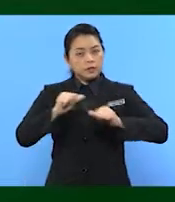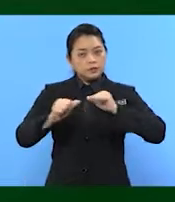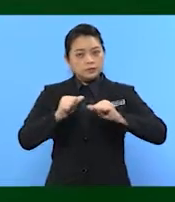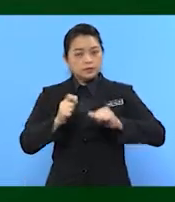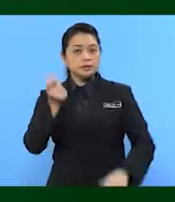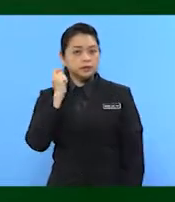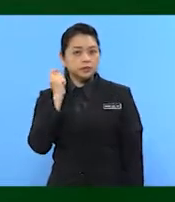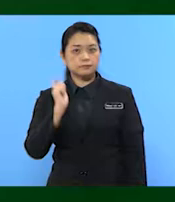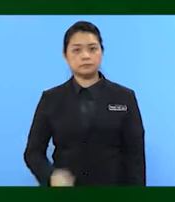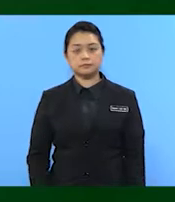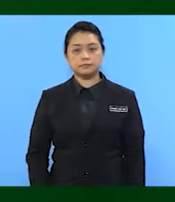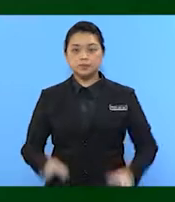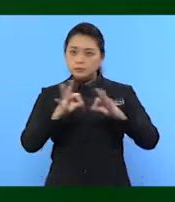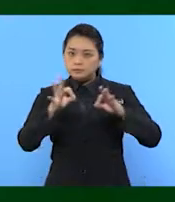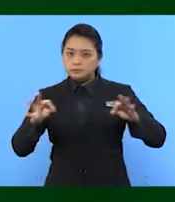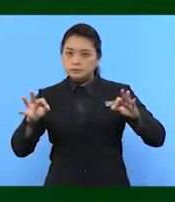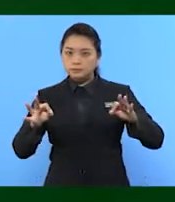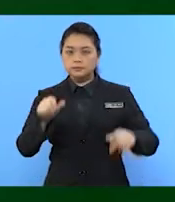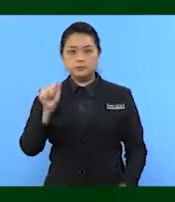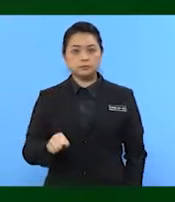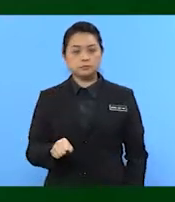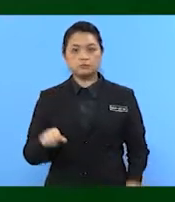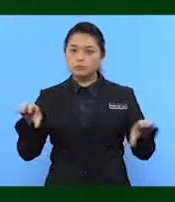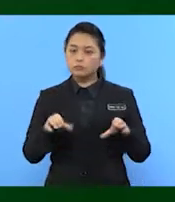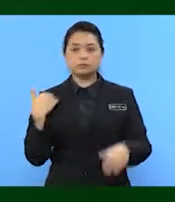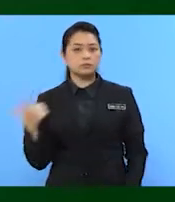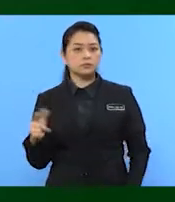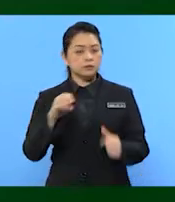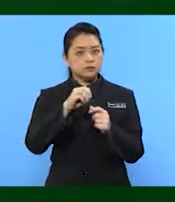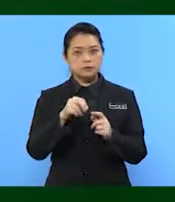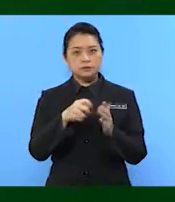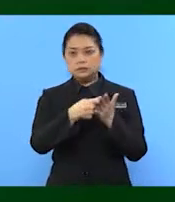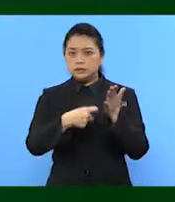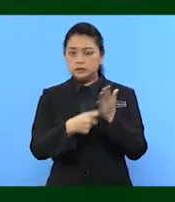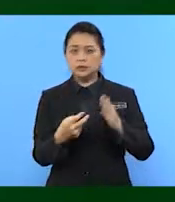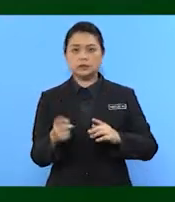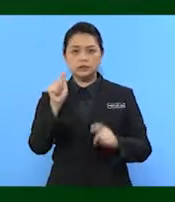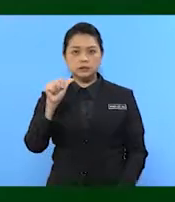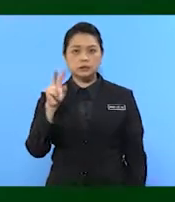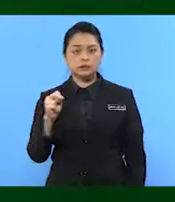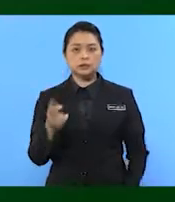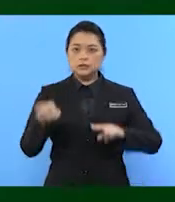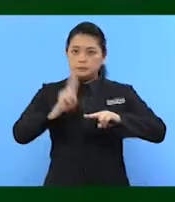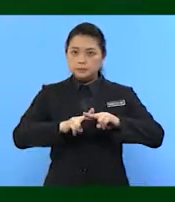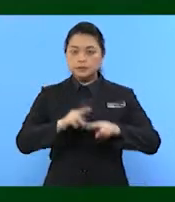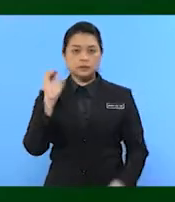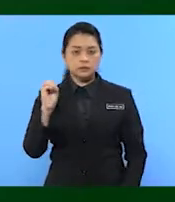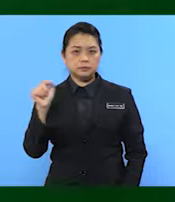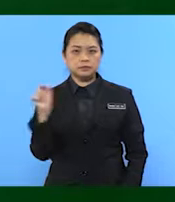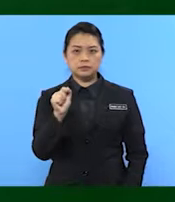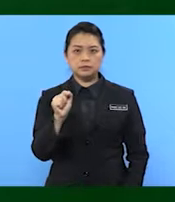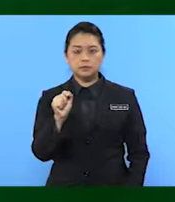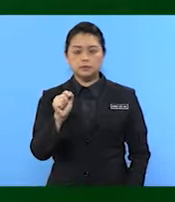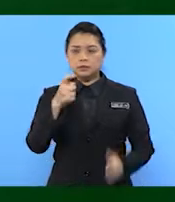aktiviti tadi, konjektur yang boleh dibuat ialah nilai tangen bertambah dari sifar ke nilai ke